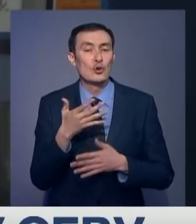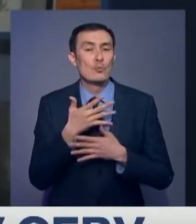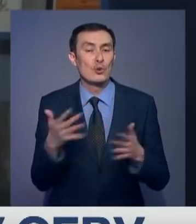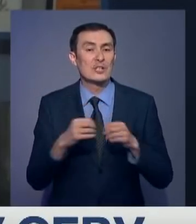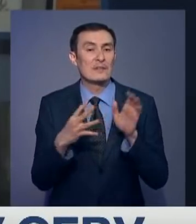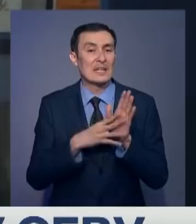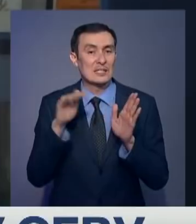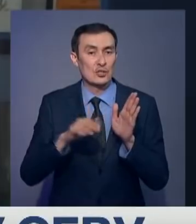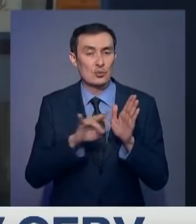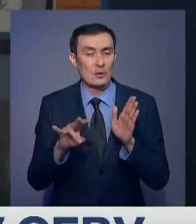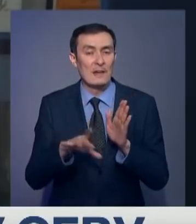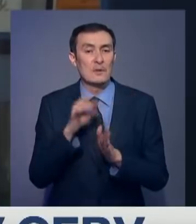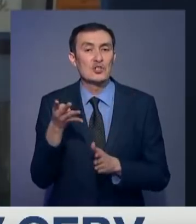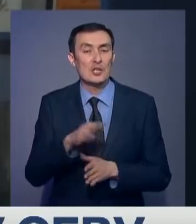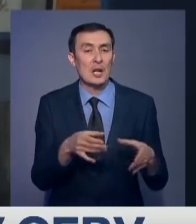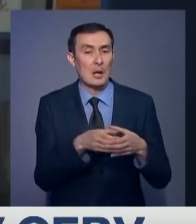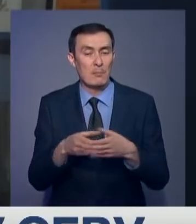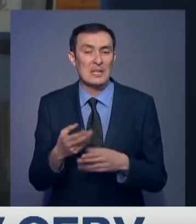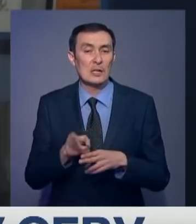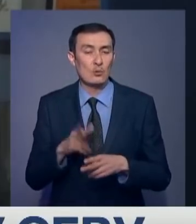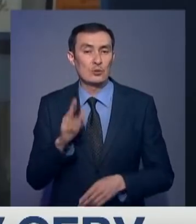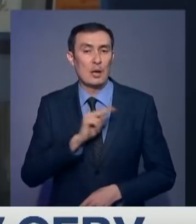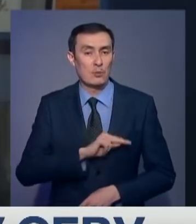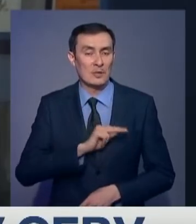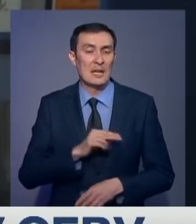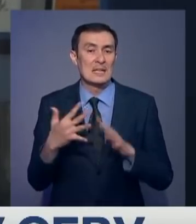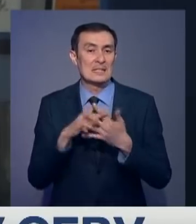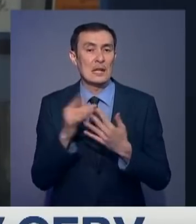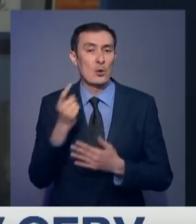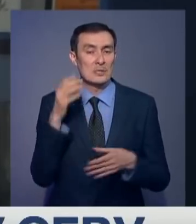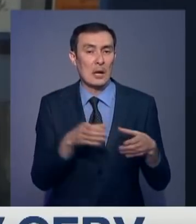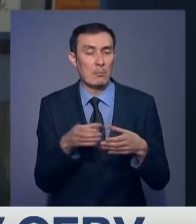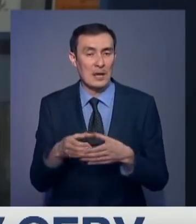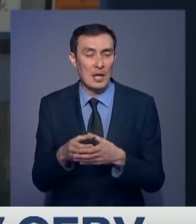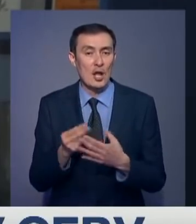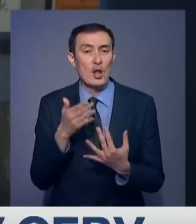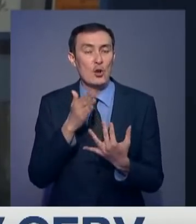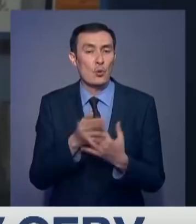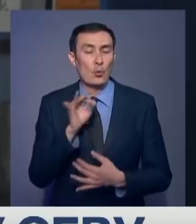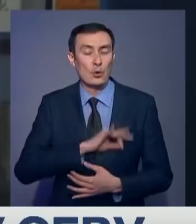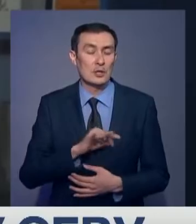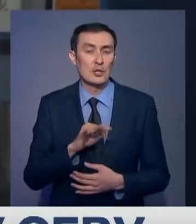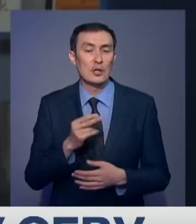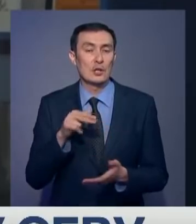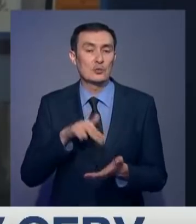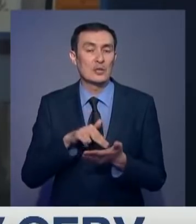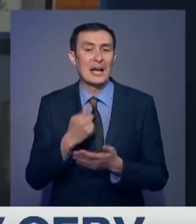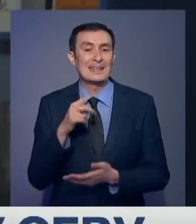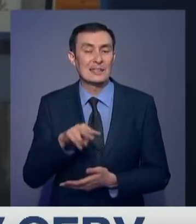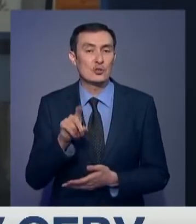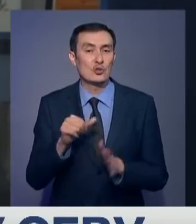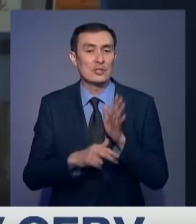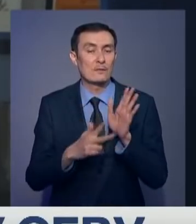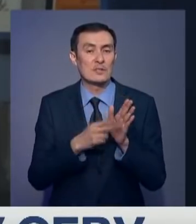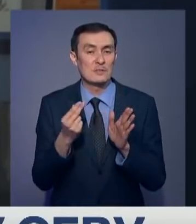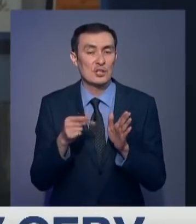тонн. Определены 4 оператора, с которыми будут работать сельхозпроизводители. Литр льготного топлива стоит 168 тенге. Это на порядок